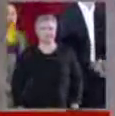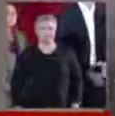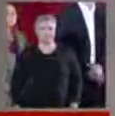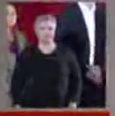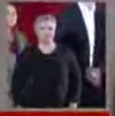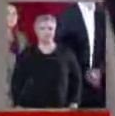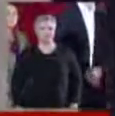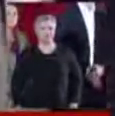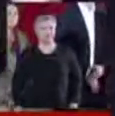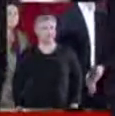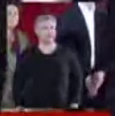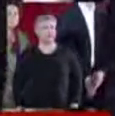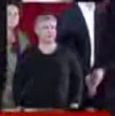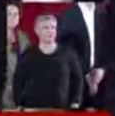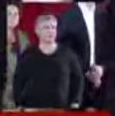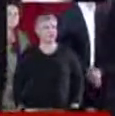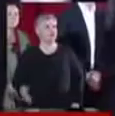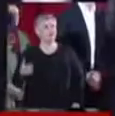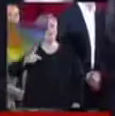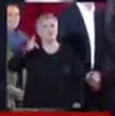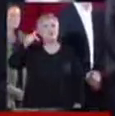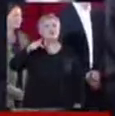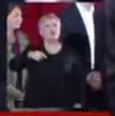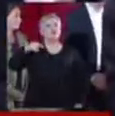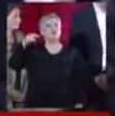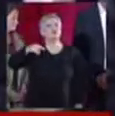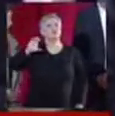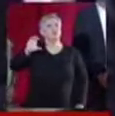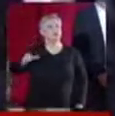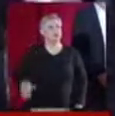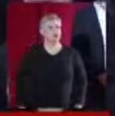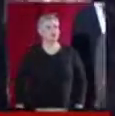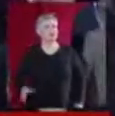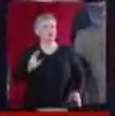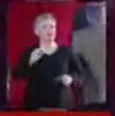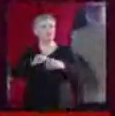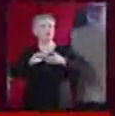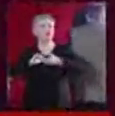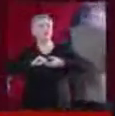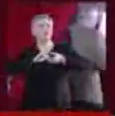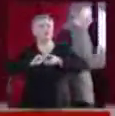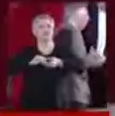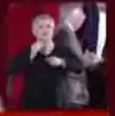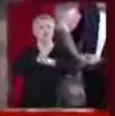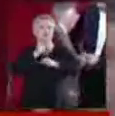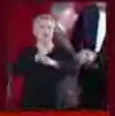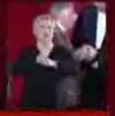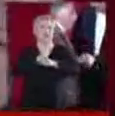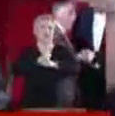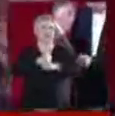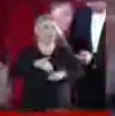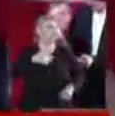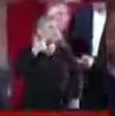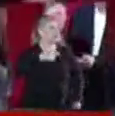πανεπιστήμιου ο γιώργος ο πετρόπουλος απ το συνδικαλιστικό κίνημα αντιπρόεδρος της δεδ